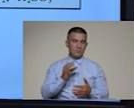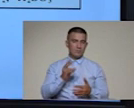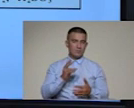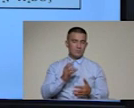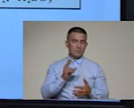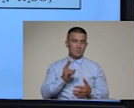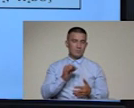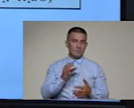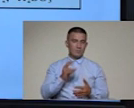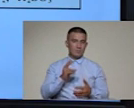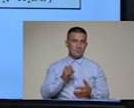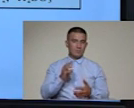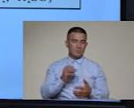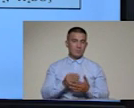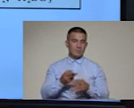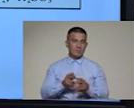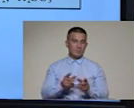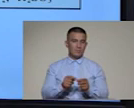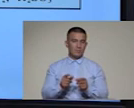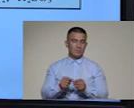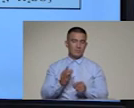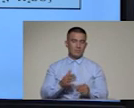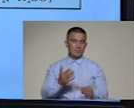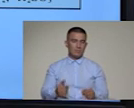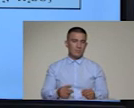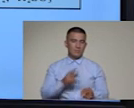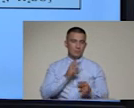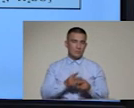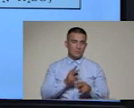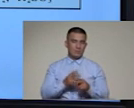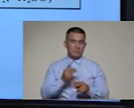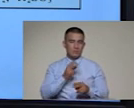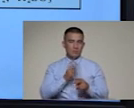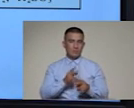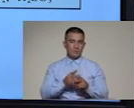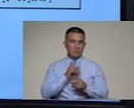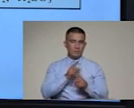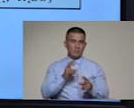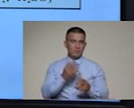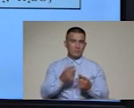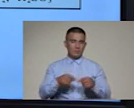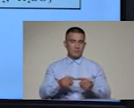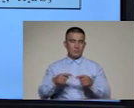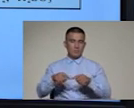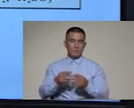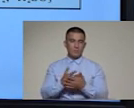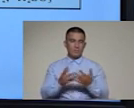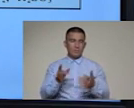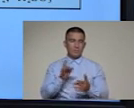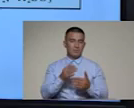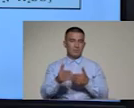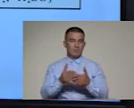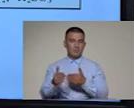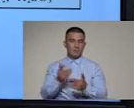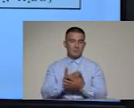qiluvchi birikmalarni hosil qiladi. Bu aynan metal, metalmas va amfoter birikmalarining orasidagi boradigan